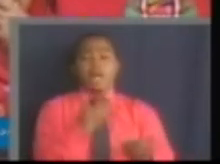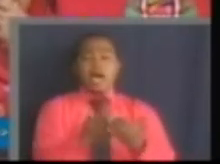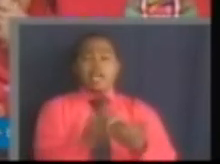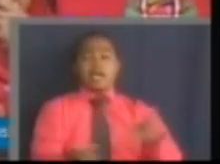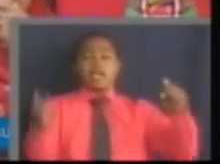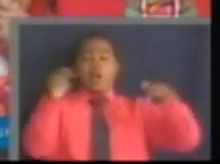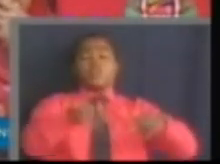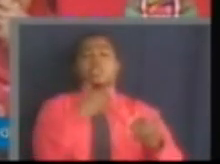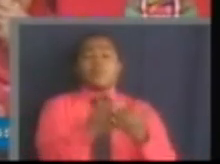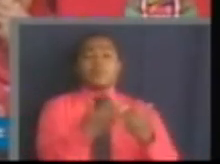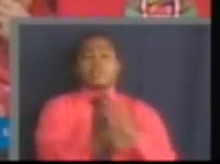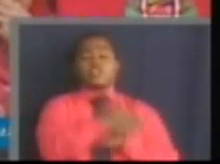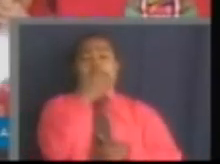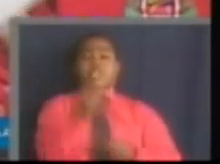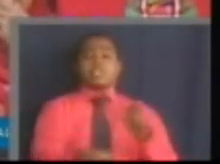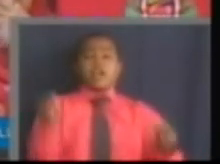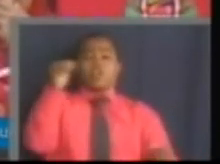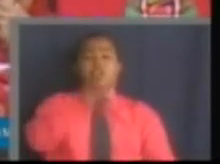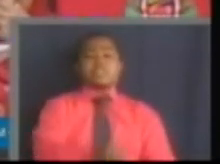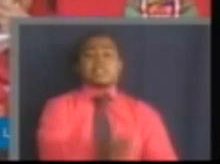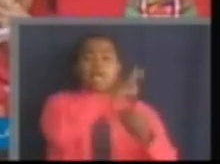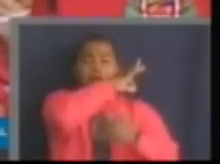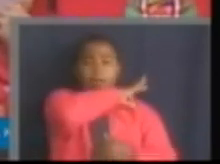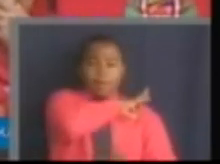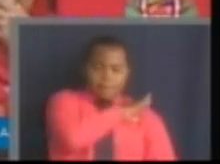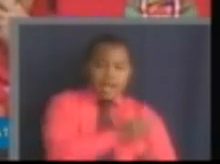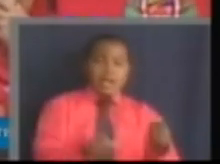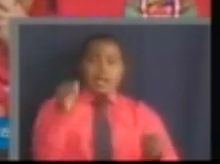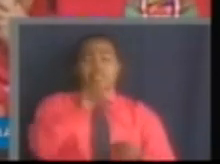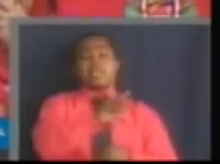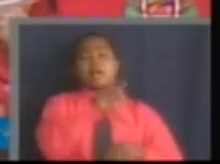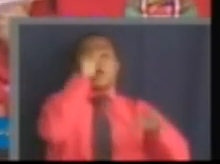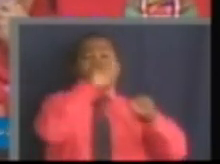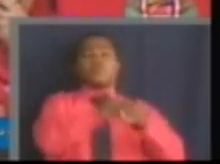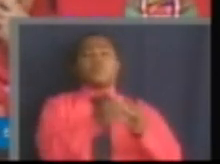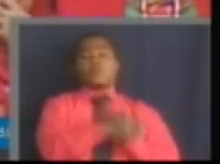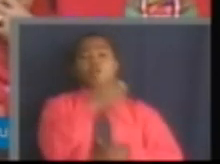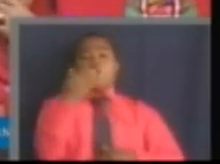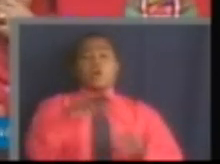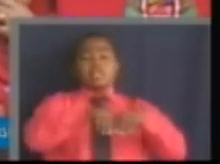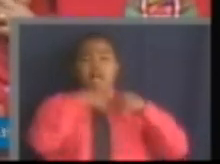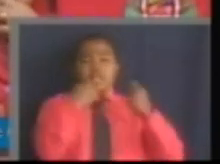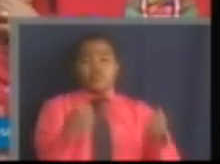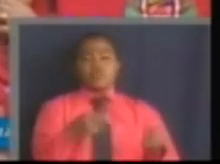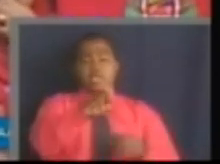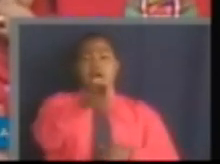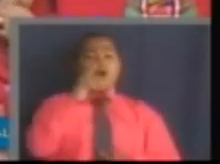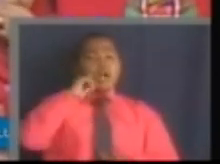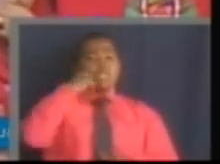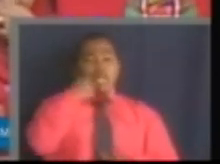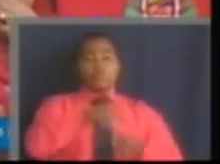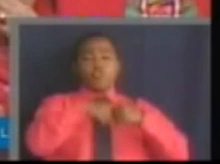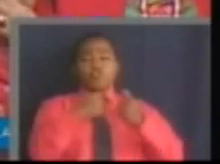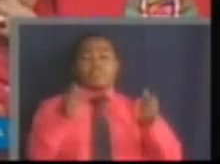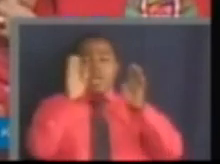mengine ya kuongezea mamlaka mengine ya ziada, kwamba endapo mjumbe yeyote wa kamati atavunja au atajaribu kuvunja utaratibu wa amani na utulivu